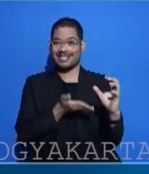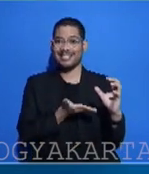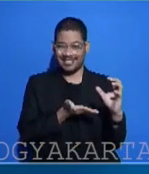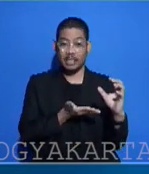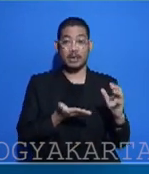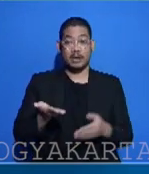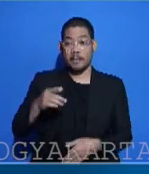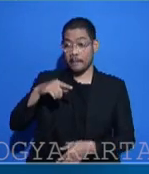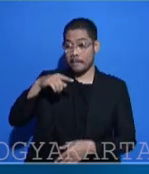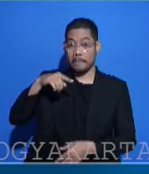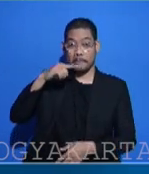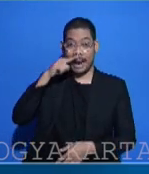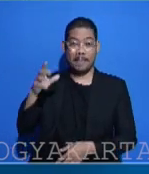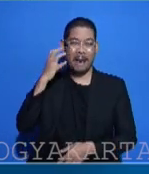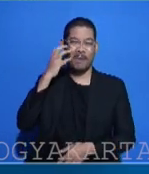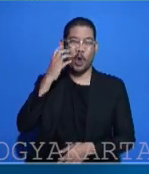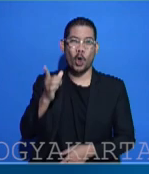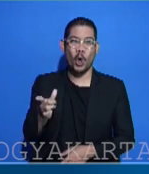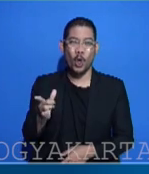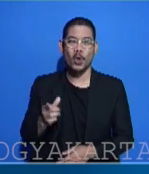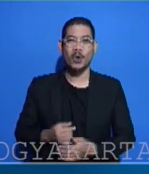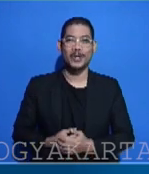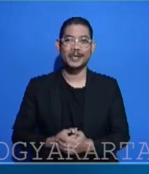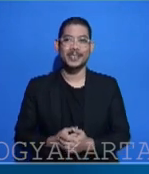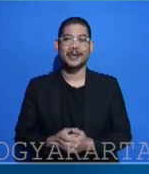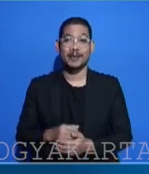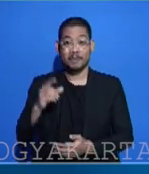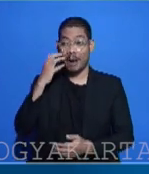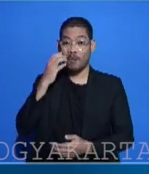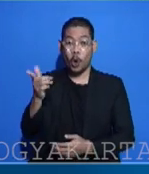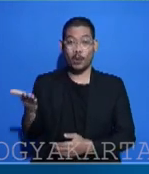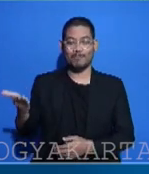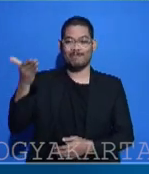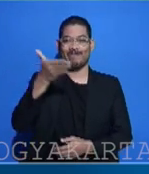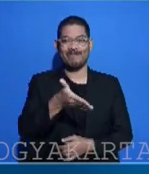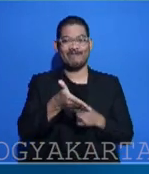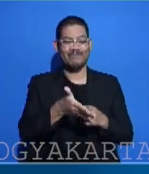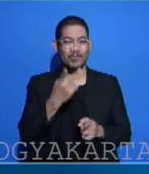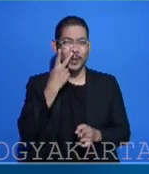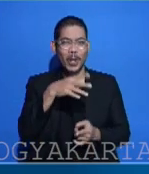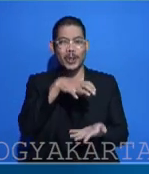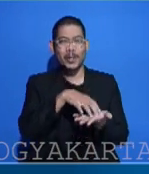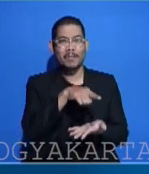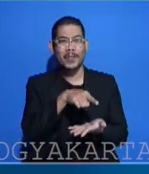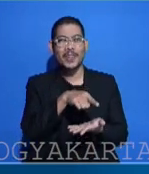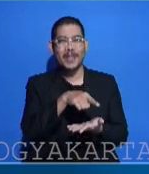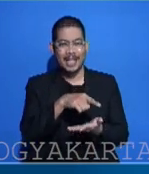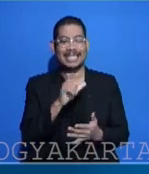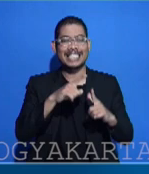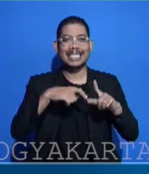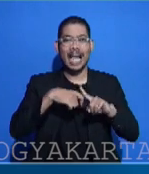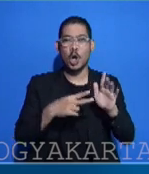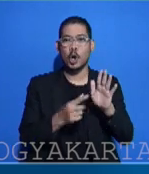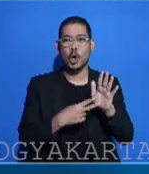Pak Prabowo Menhan melakukan kunjungan menjenguk Cak Nun dan tadi